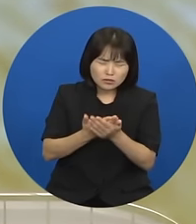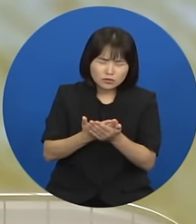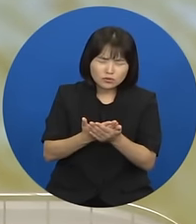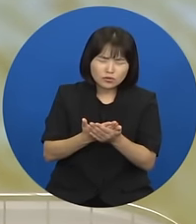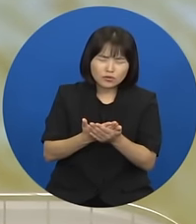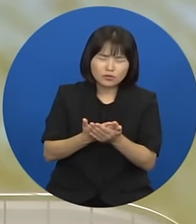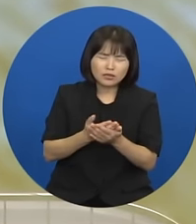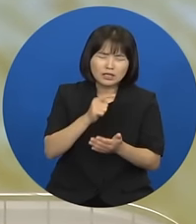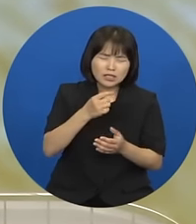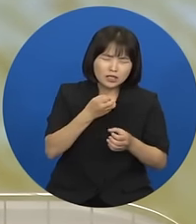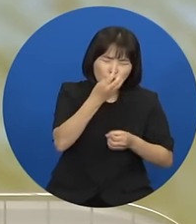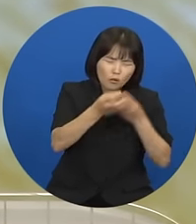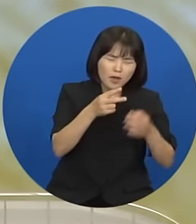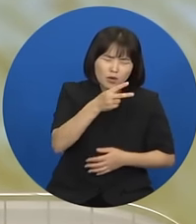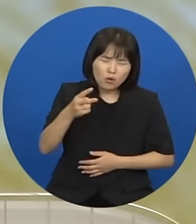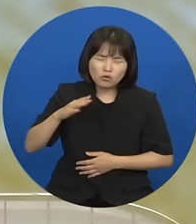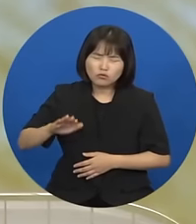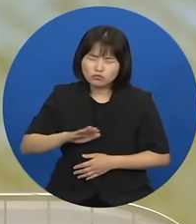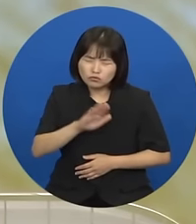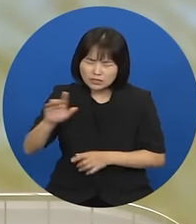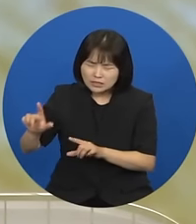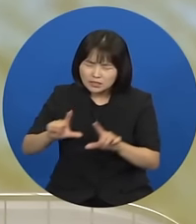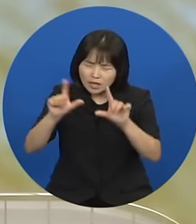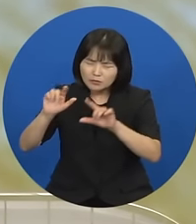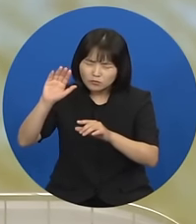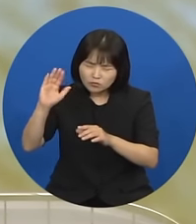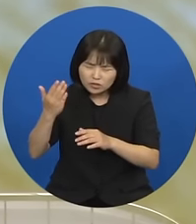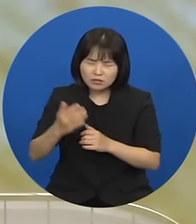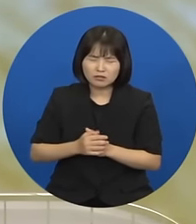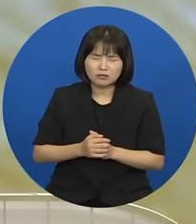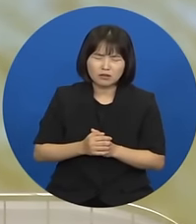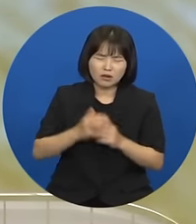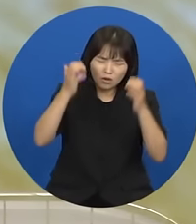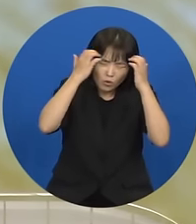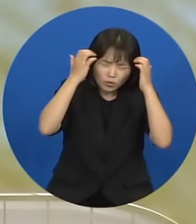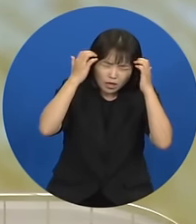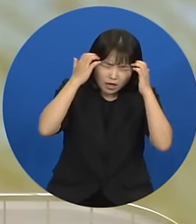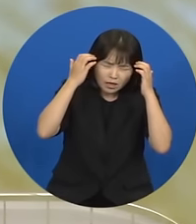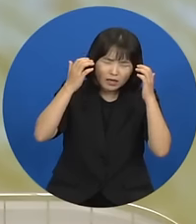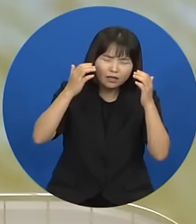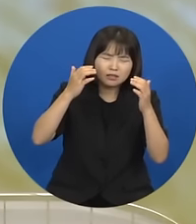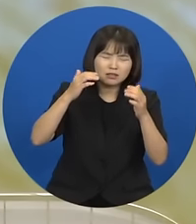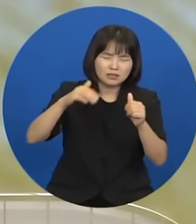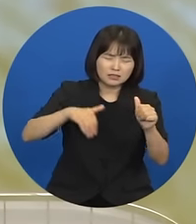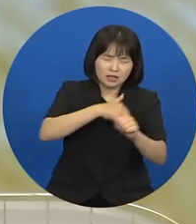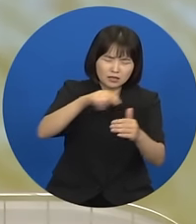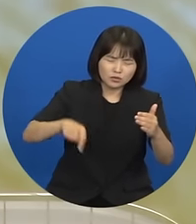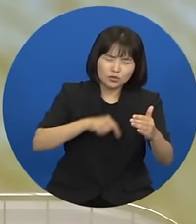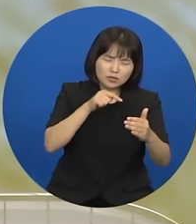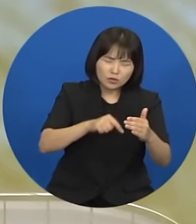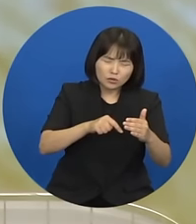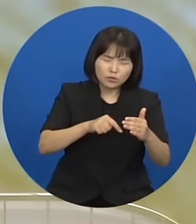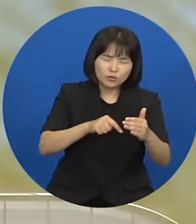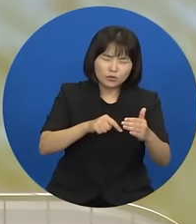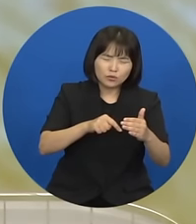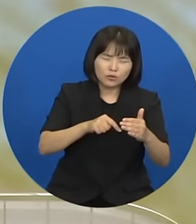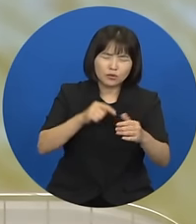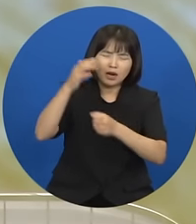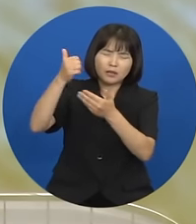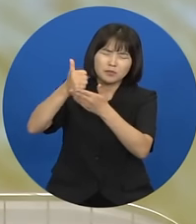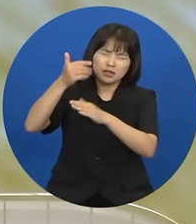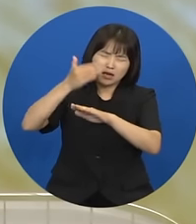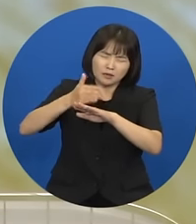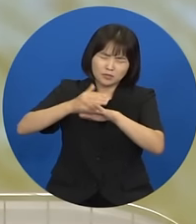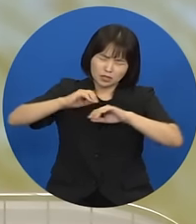고백이 우리의 삶이 되게 하사, 고난 중에서도 우리에게 허락하신 삶의 자리에서 감사와 순종의